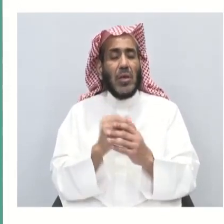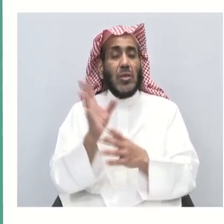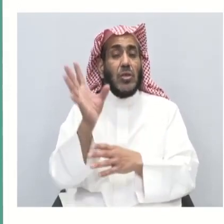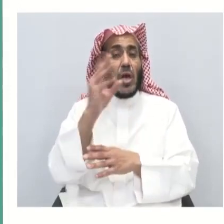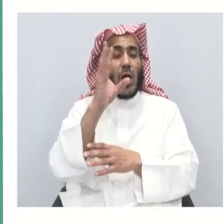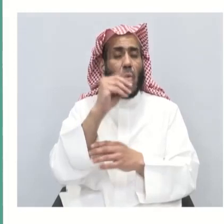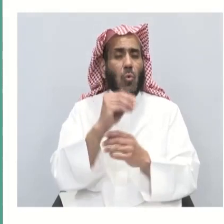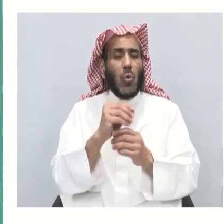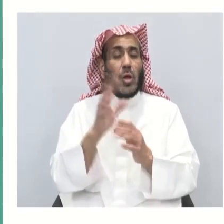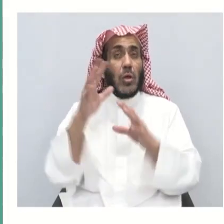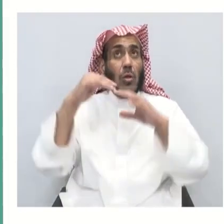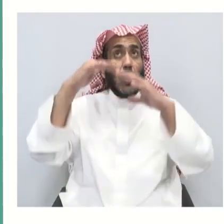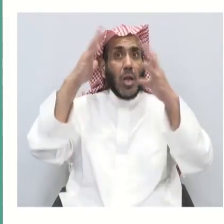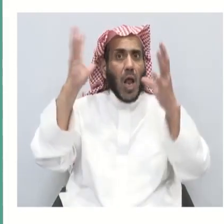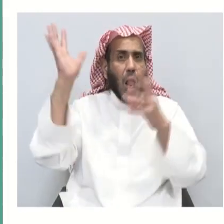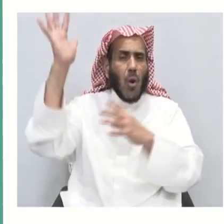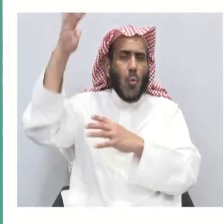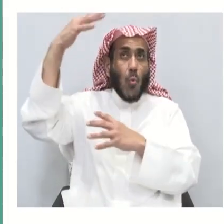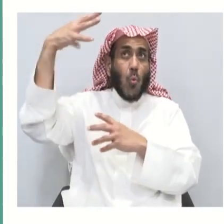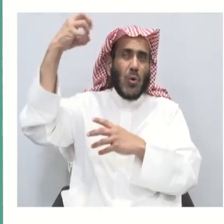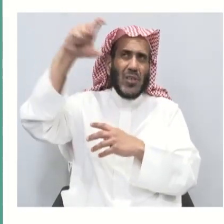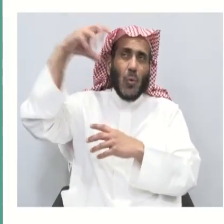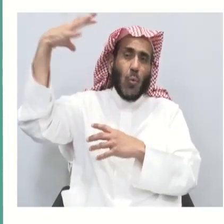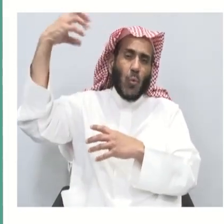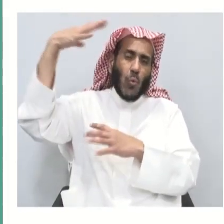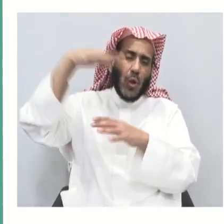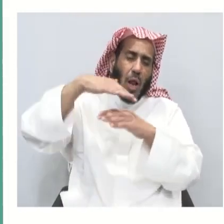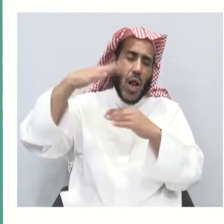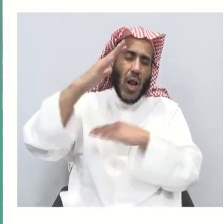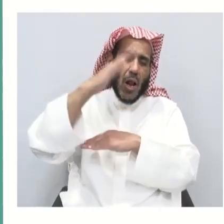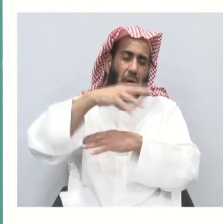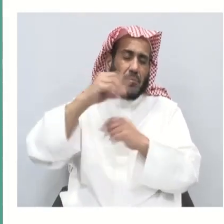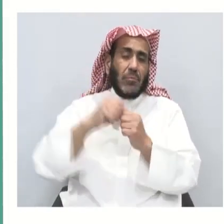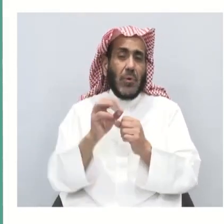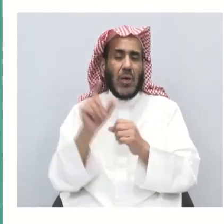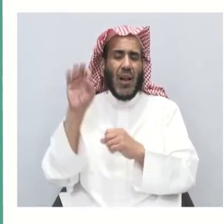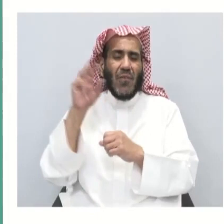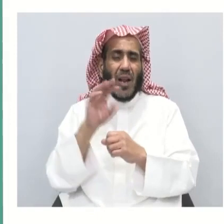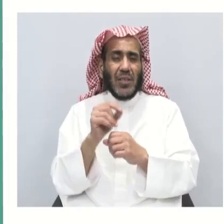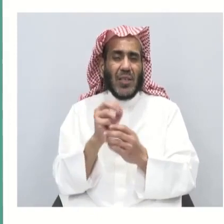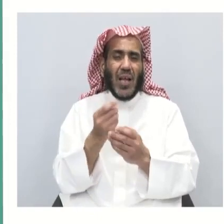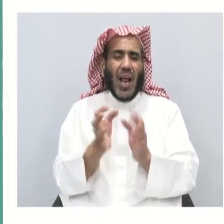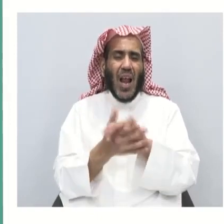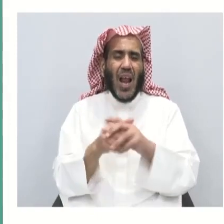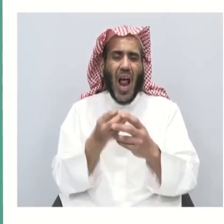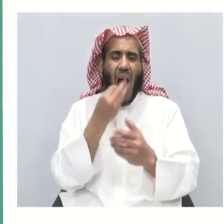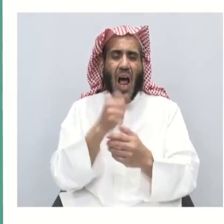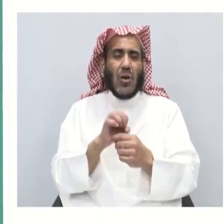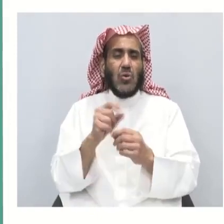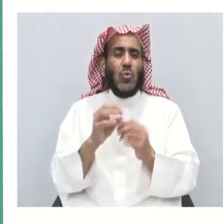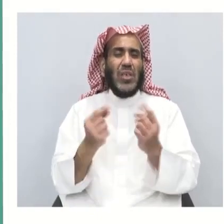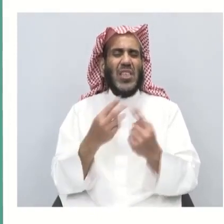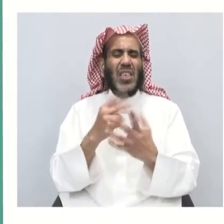أشجارها ذات ظلال. الأمثلة في الفلقة عندنا الأرز والذرة والشعير